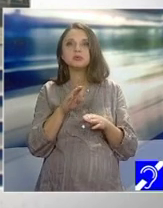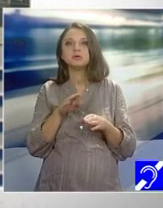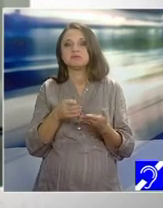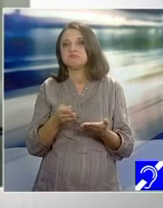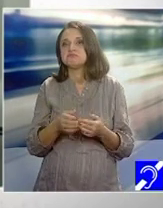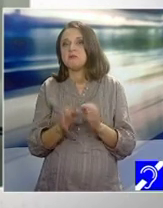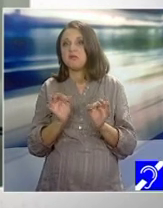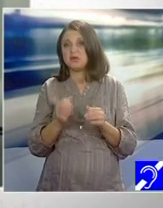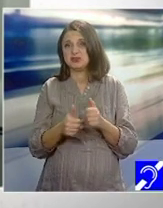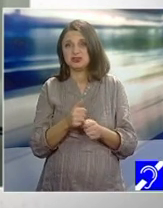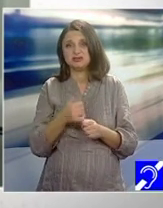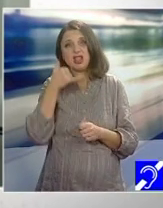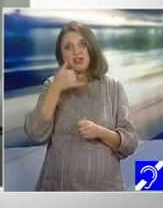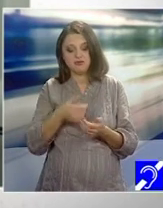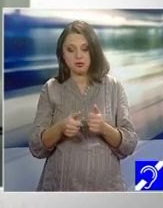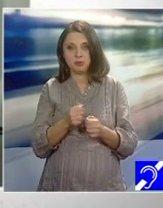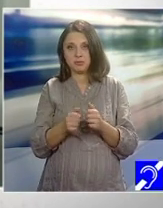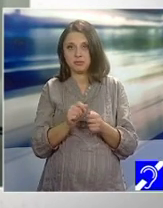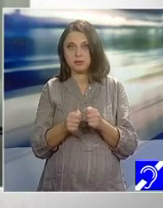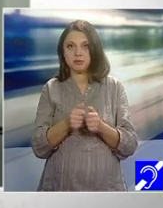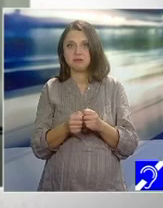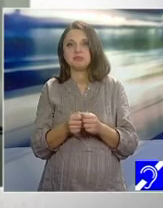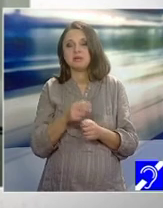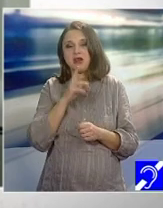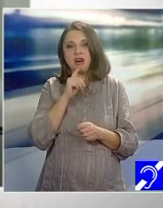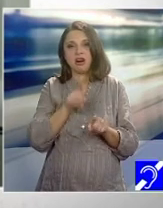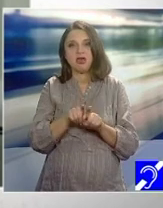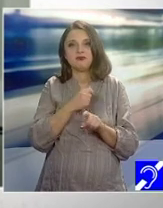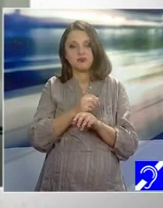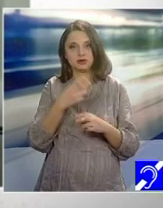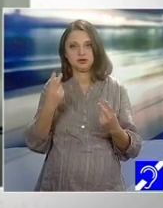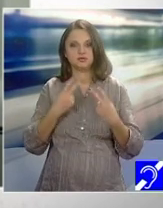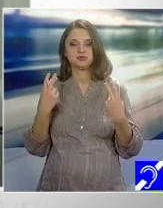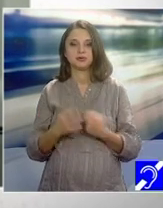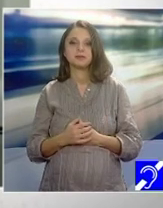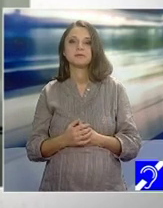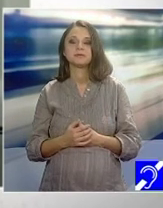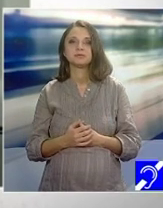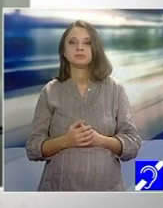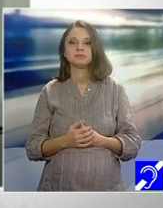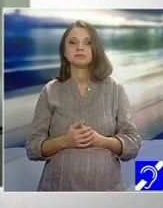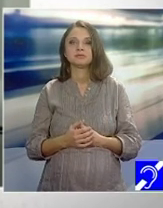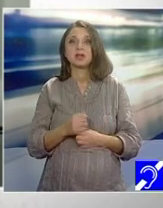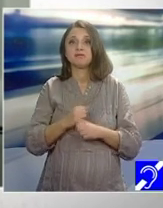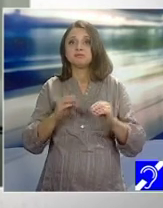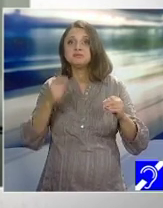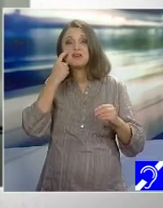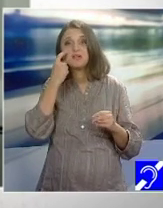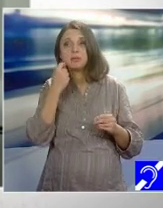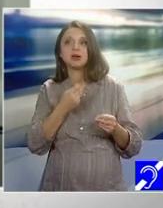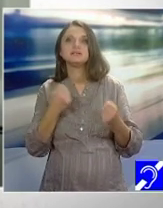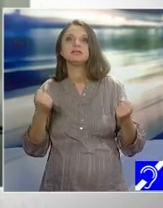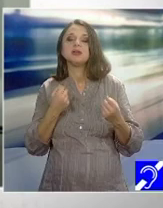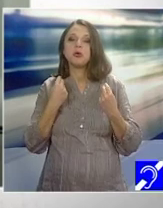un bun canal pentru a disemina informații, pentru a disemina bune practici, în speranța că astfel de acțiuni, astfel